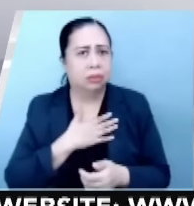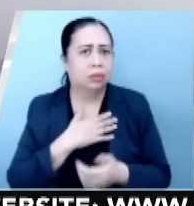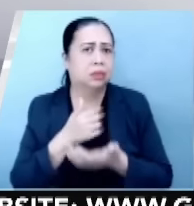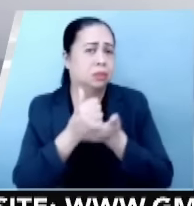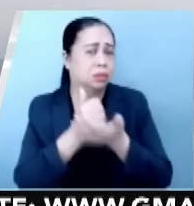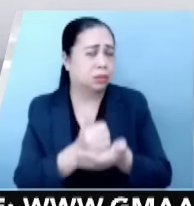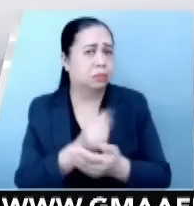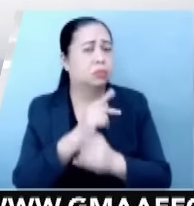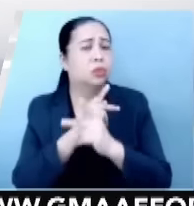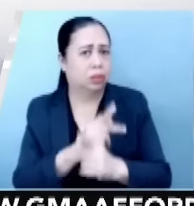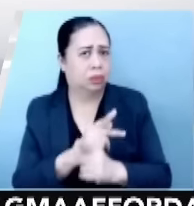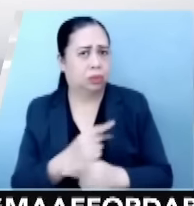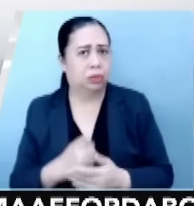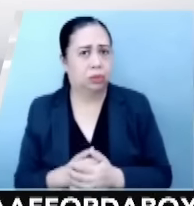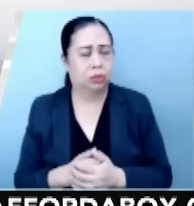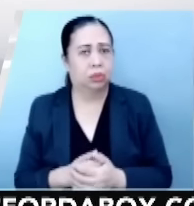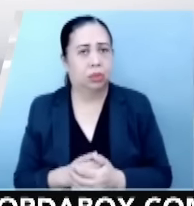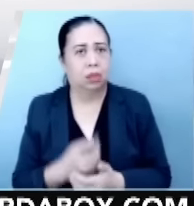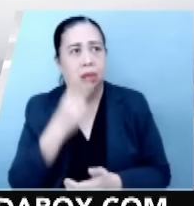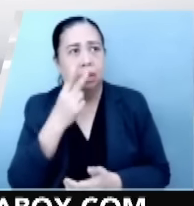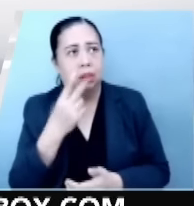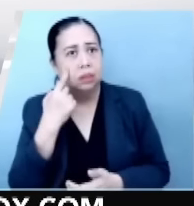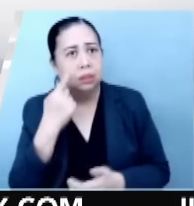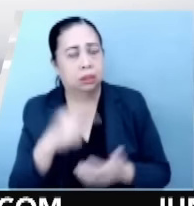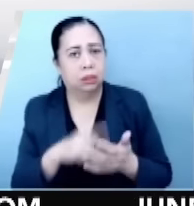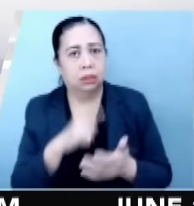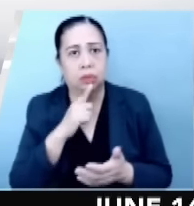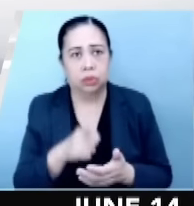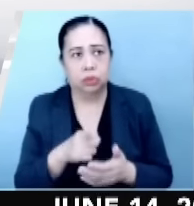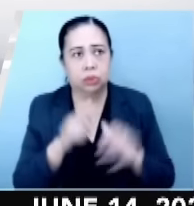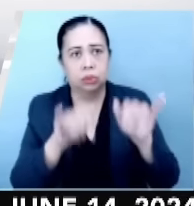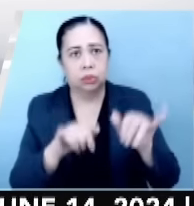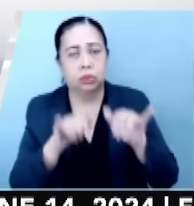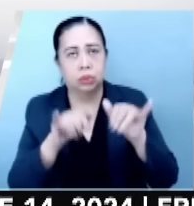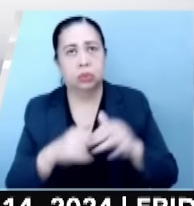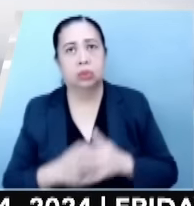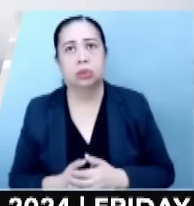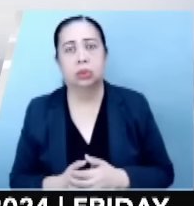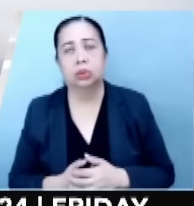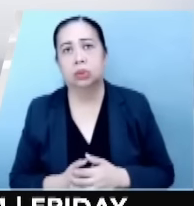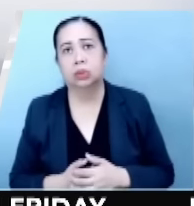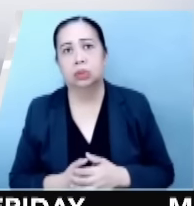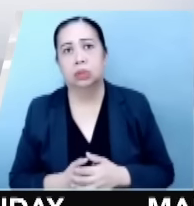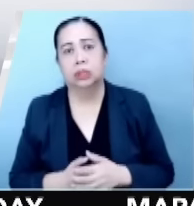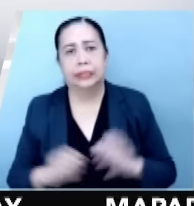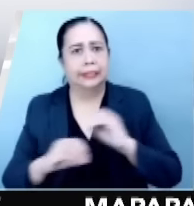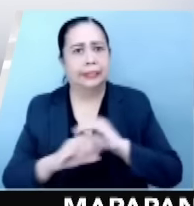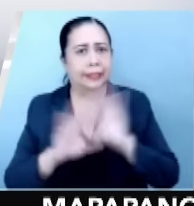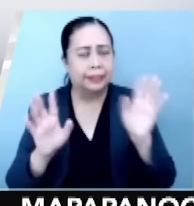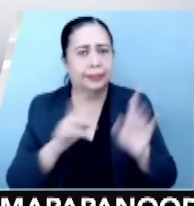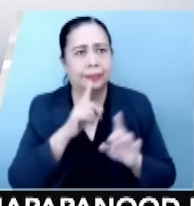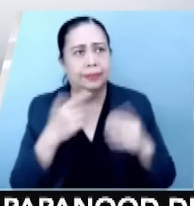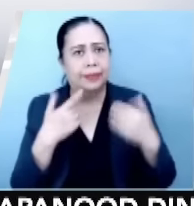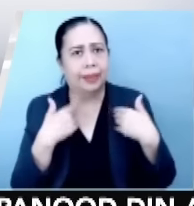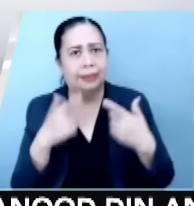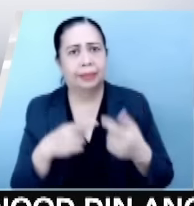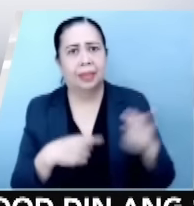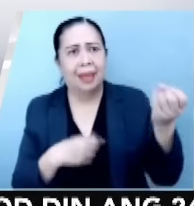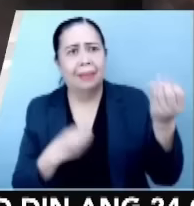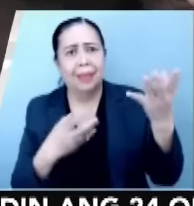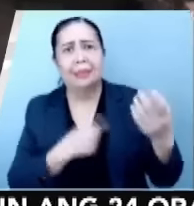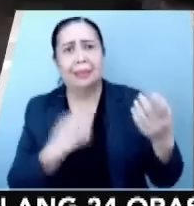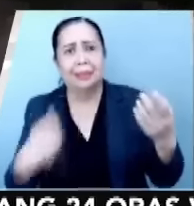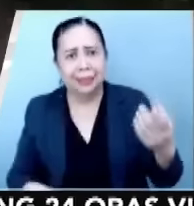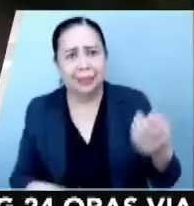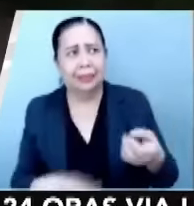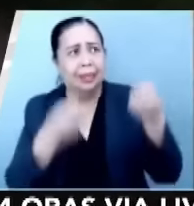Ang nakikita lang po namin talagang nandun ang klarong-klaro po namin ang mga Chinese militia at saka Chinese Coast